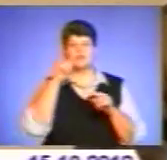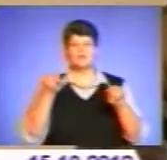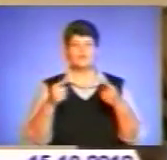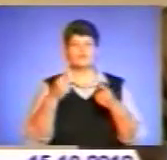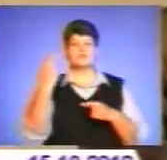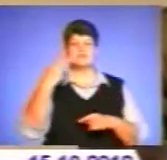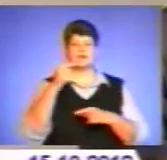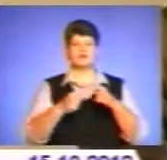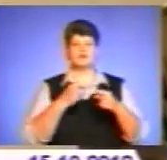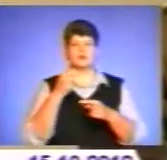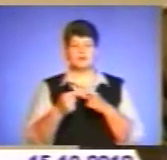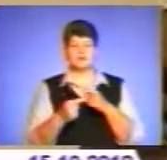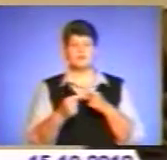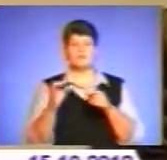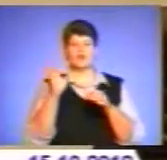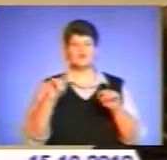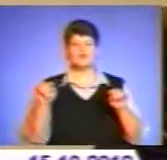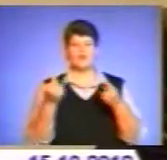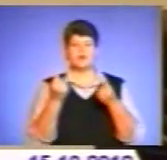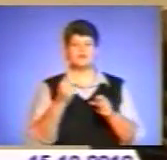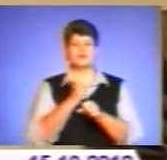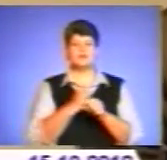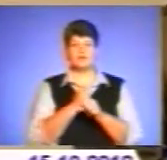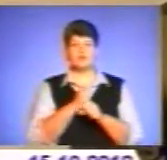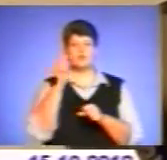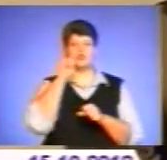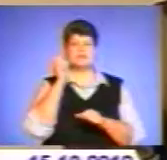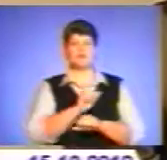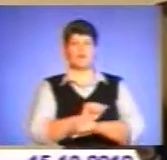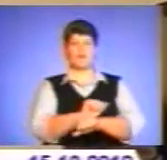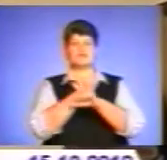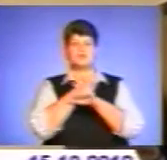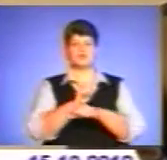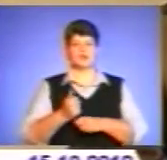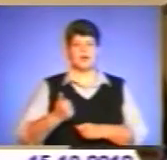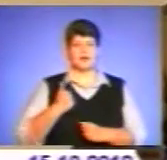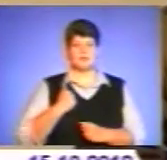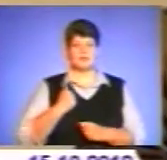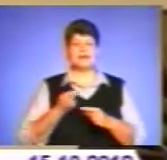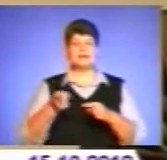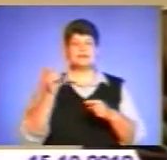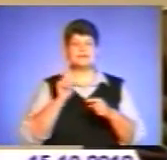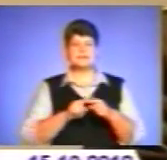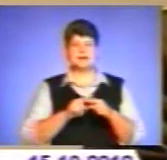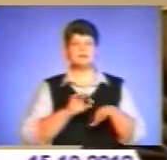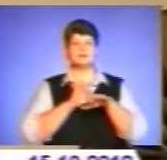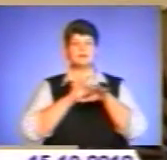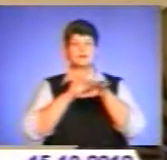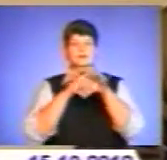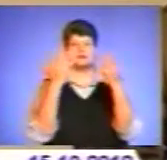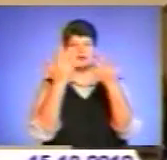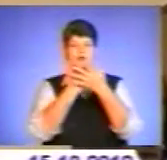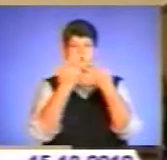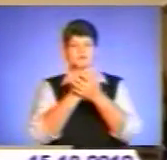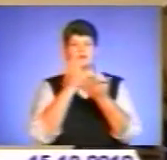про створення та функціонування Української повстанської армії. Ця трансляція відбувається